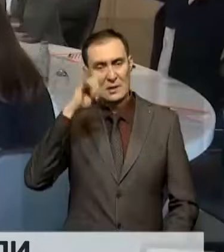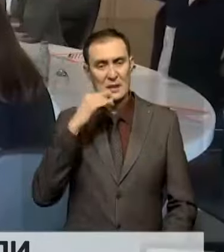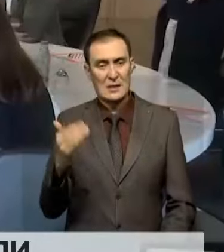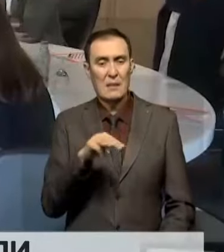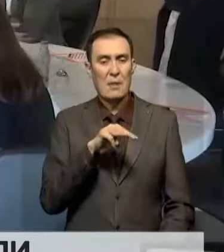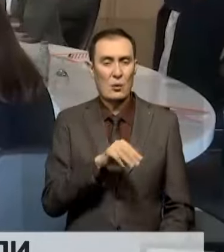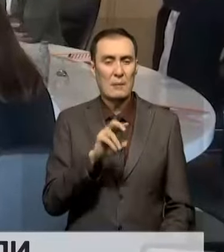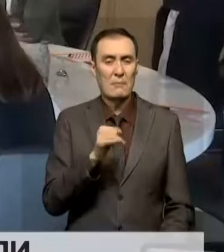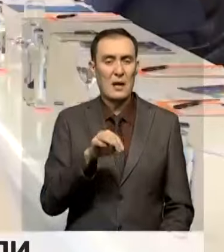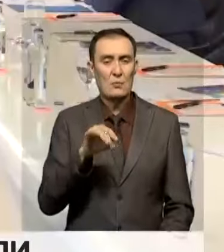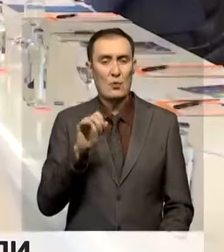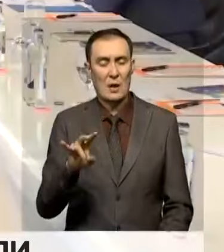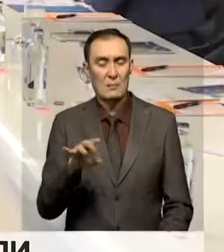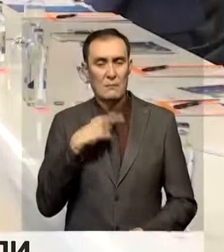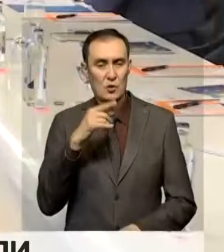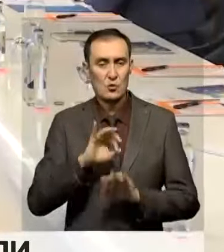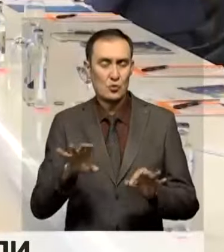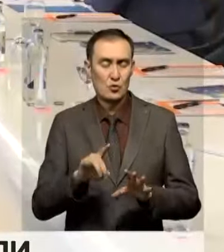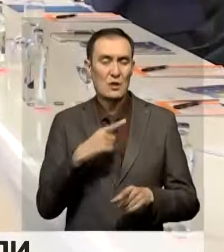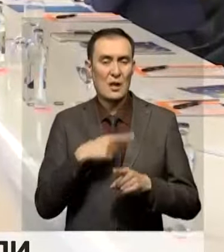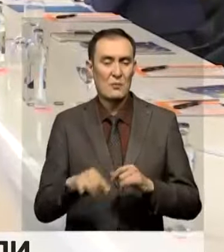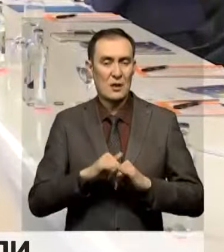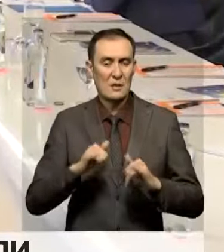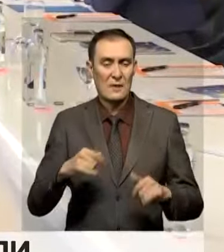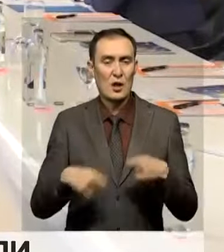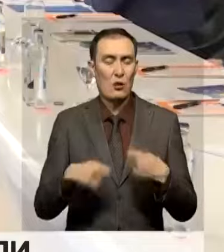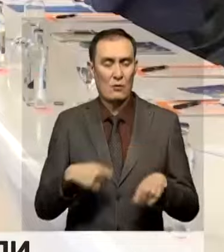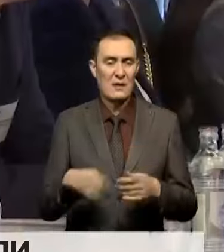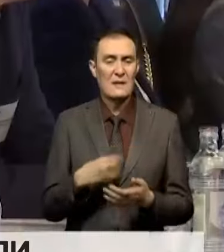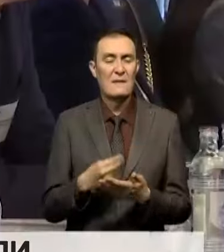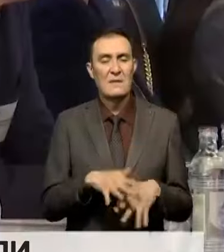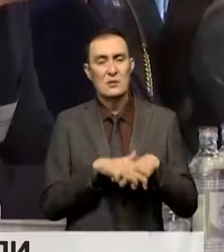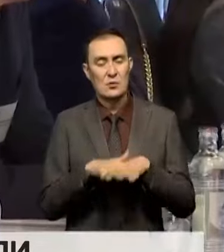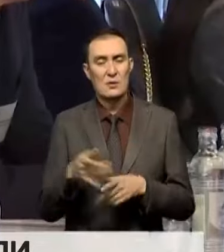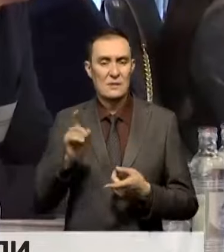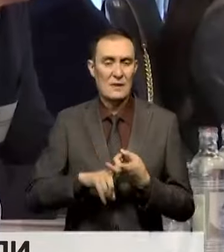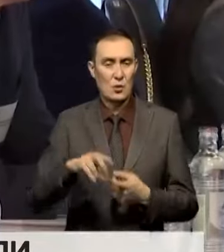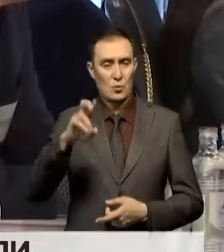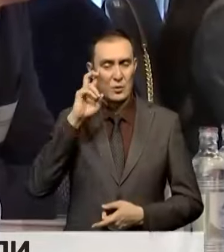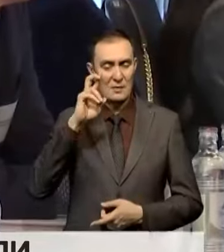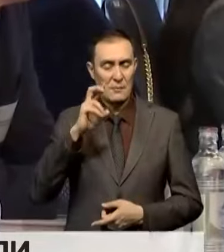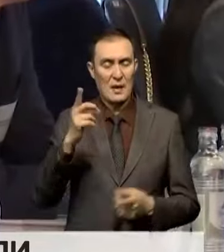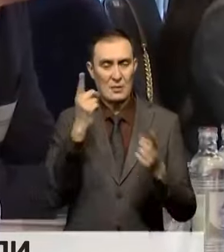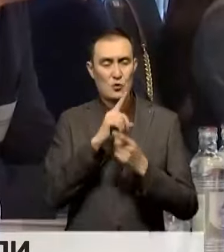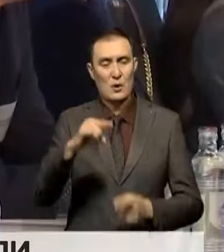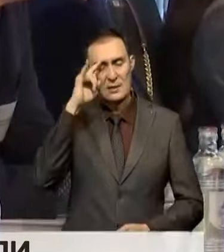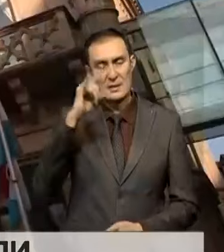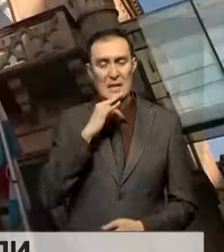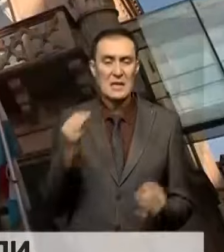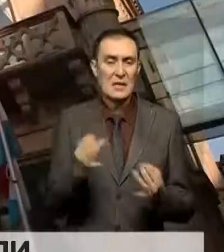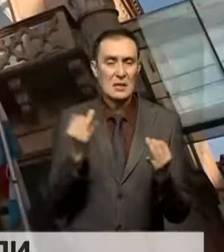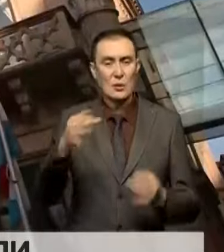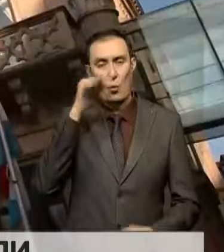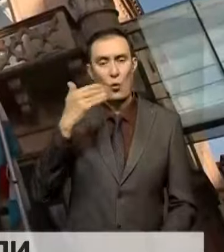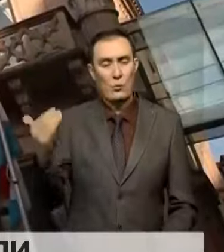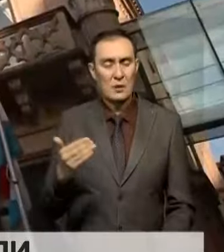Люксембурге Маргулан Баймухан подчеркнул динамичное развитие торговых и инвестиционных связей между странами, отметив, что для Казахстана